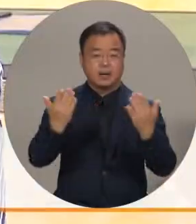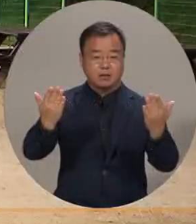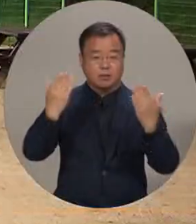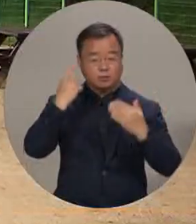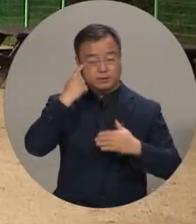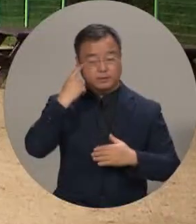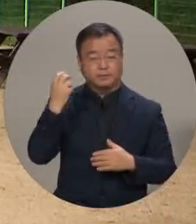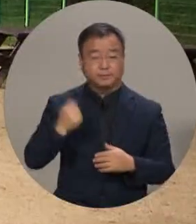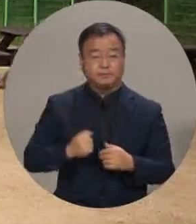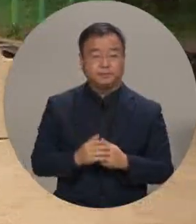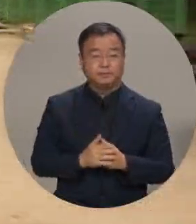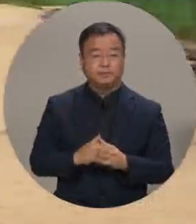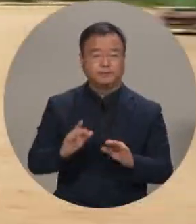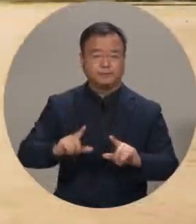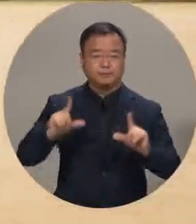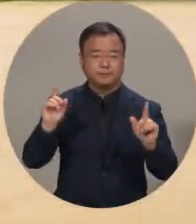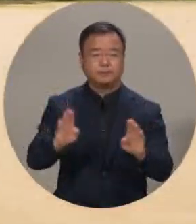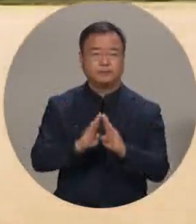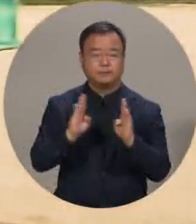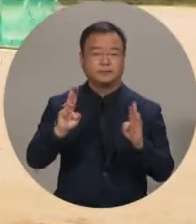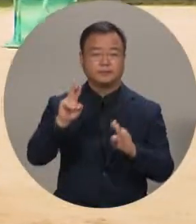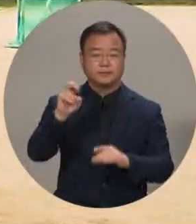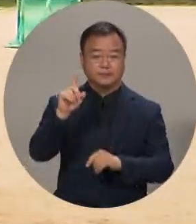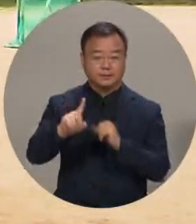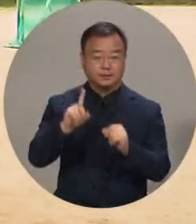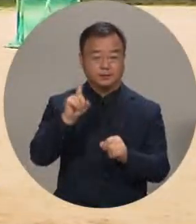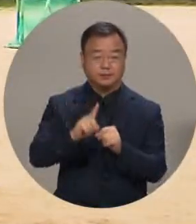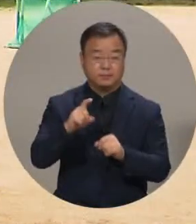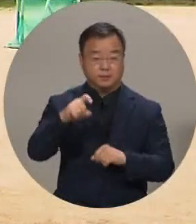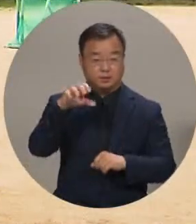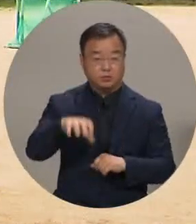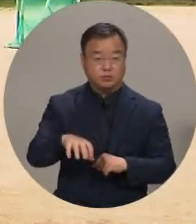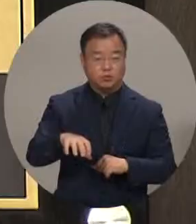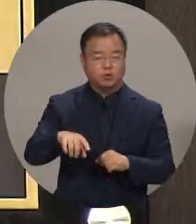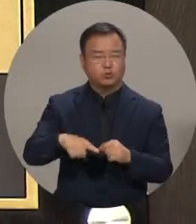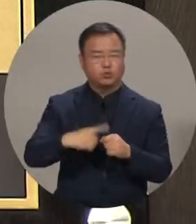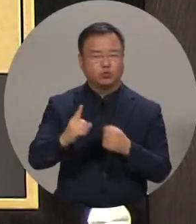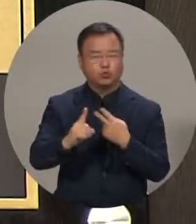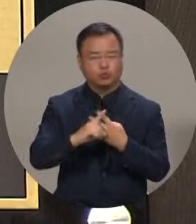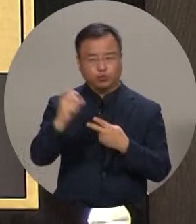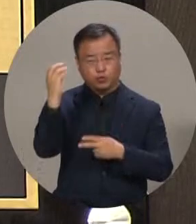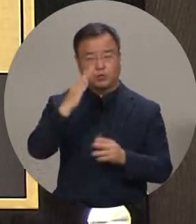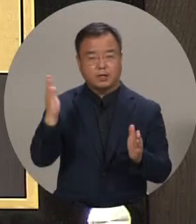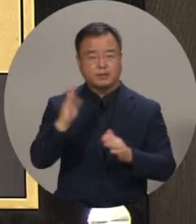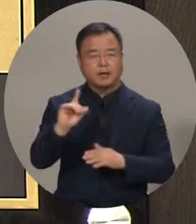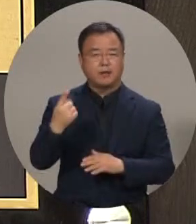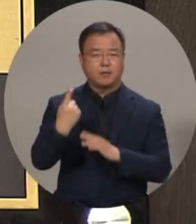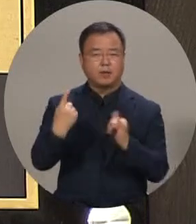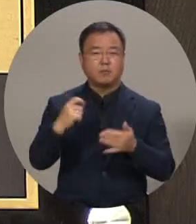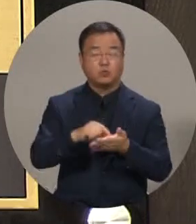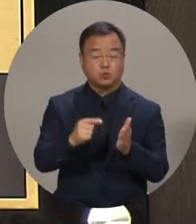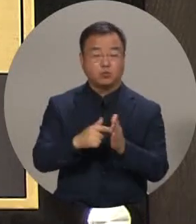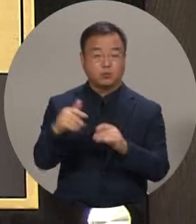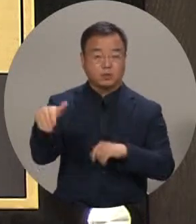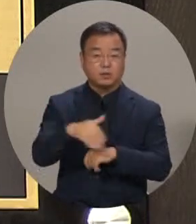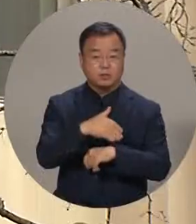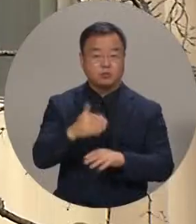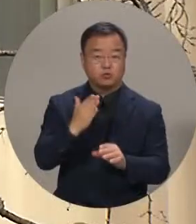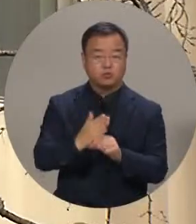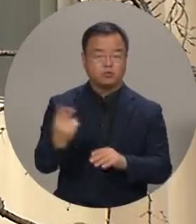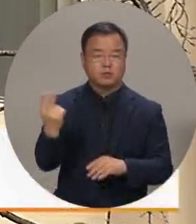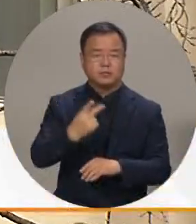않을까 올해로 개교 21주년을 맞은 이곳엔 초중고등학생 100여명이 다니고 있습니다 그런데 지난